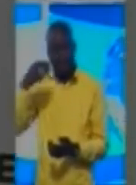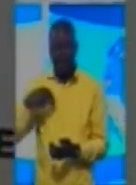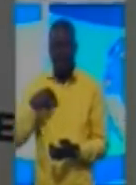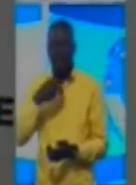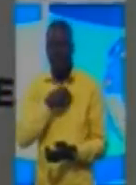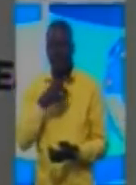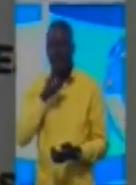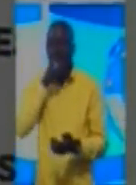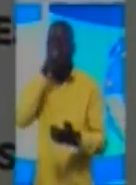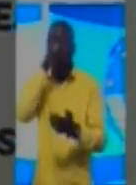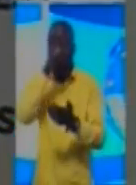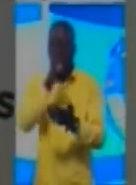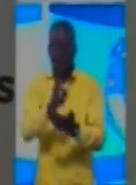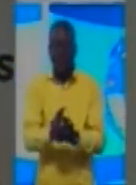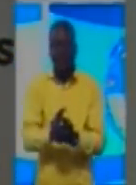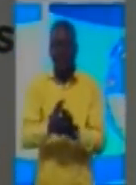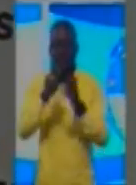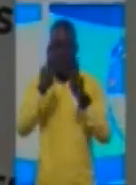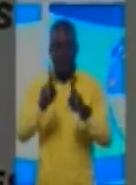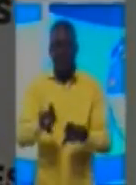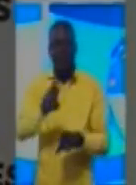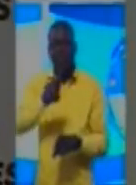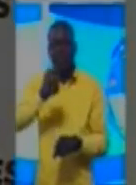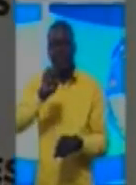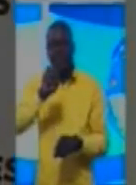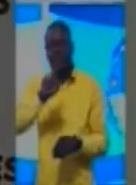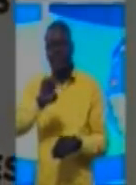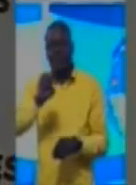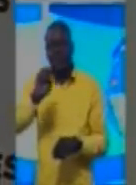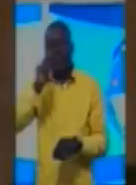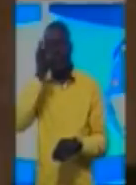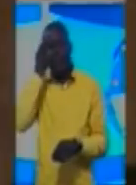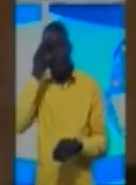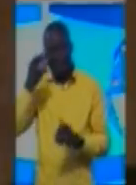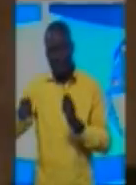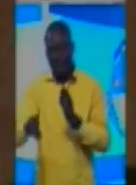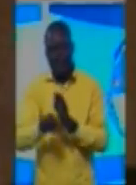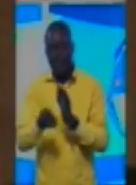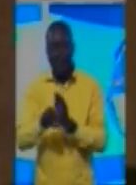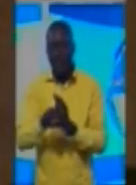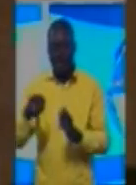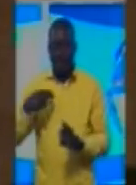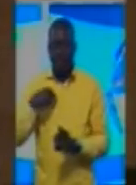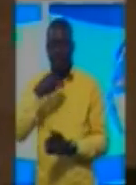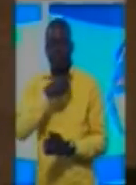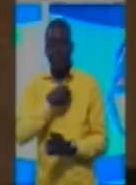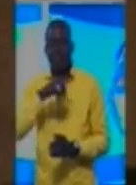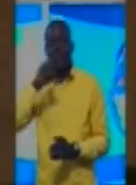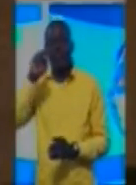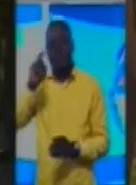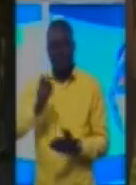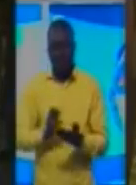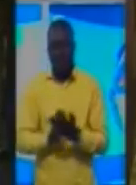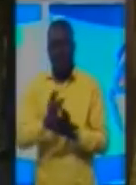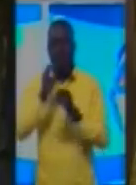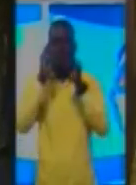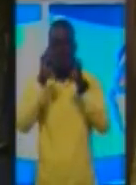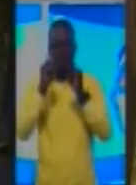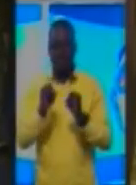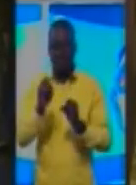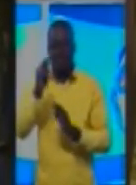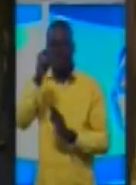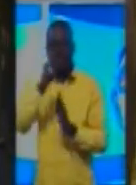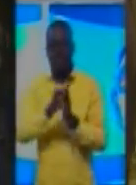assurer la convergence des performances et des politiques économiques des États membres par l'institution d'une procédure